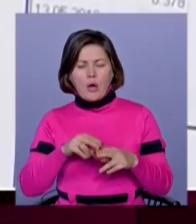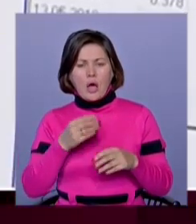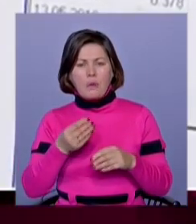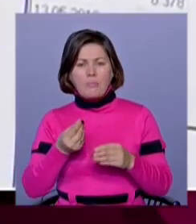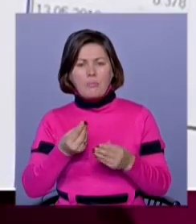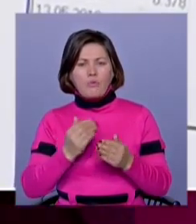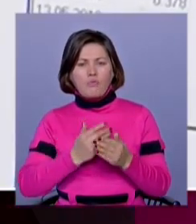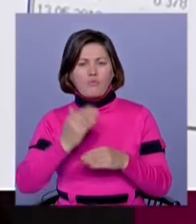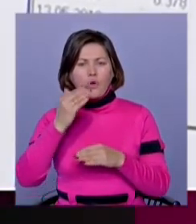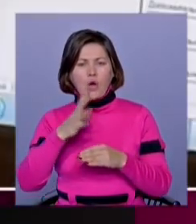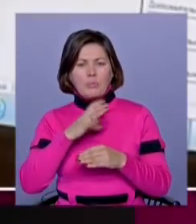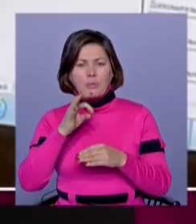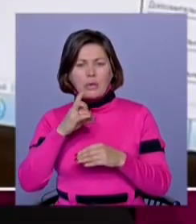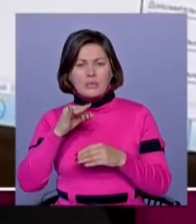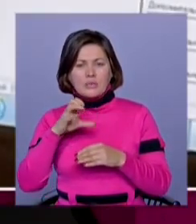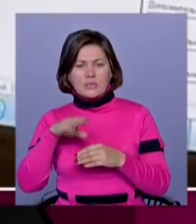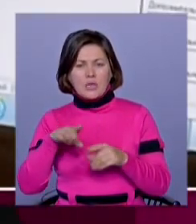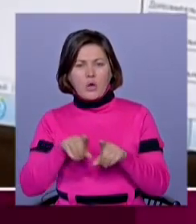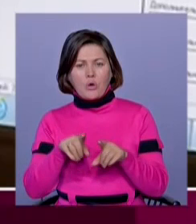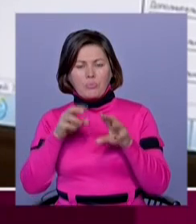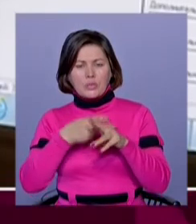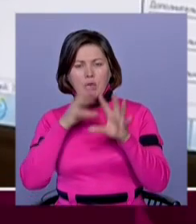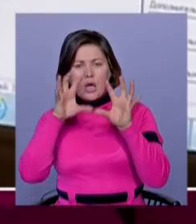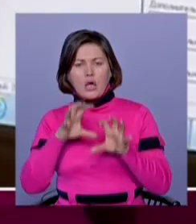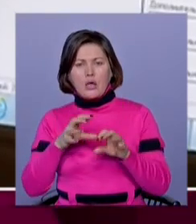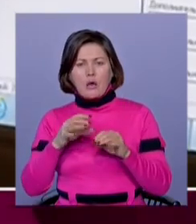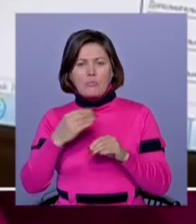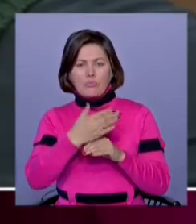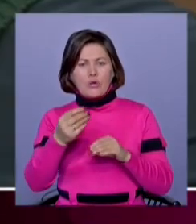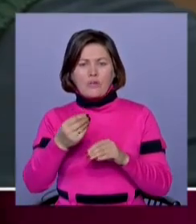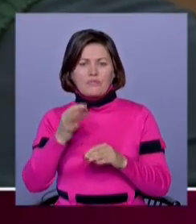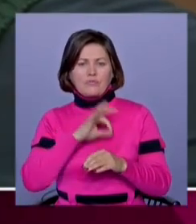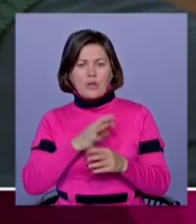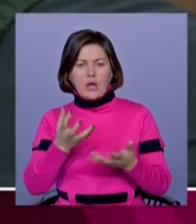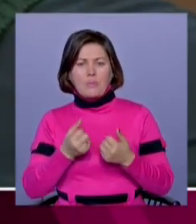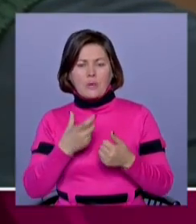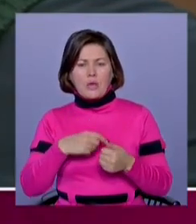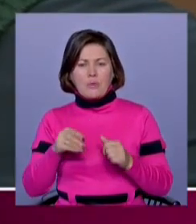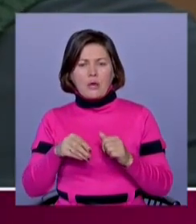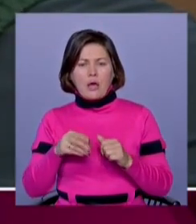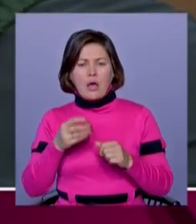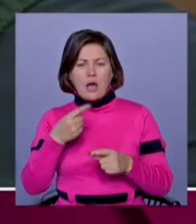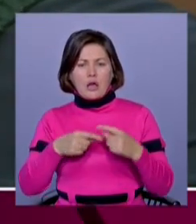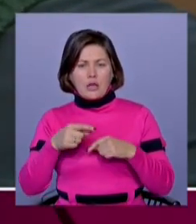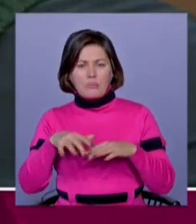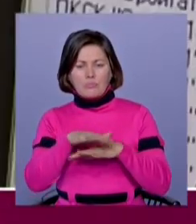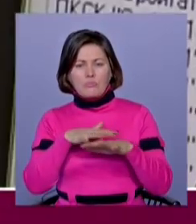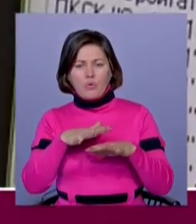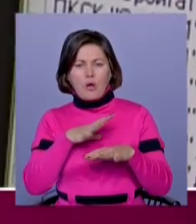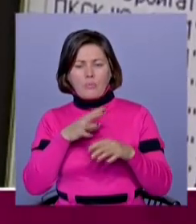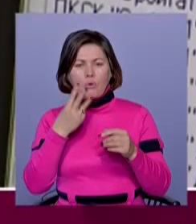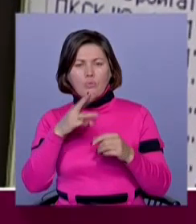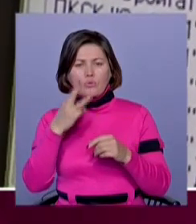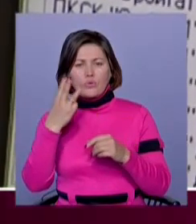бағаны негізсіз шарықтатқан монополистердің заңсыз кірістерін анықтап тұтынушыларға қайтару мақсатында 33 жоспардан